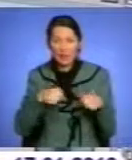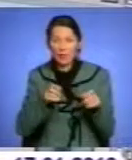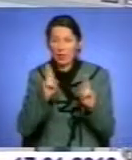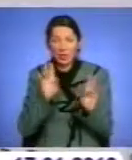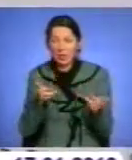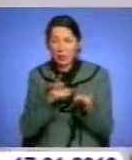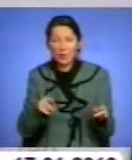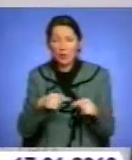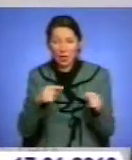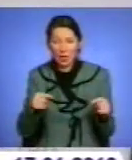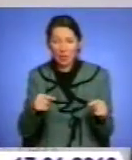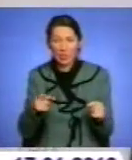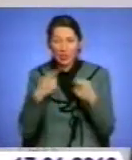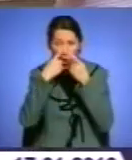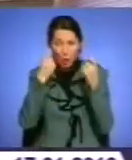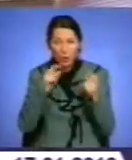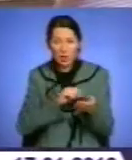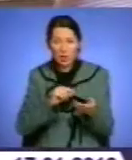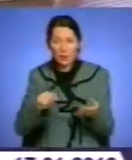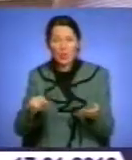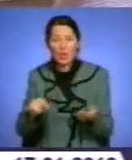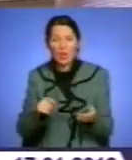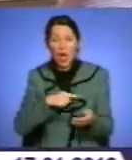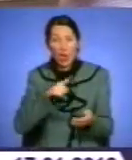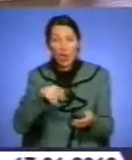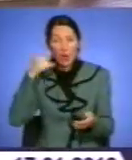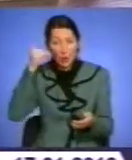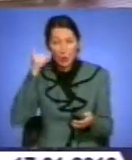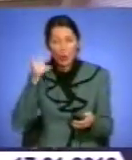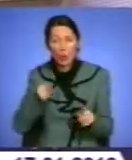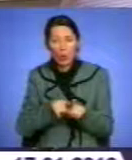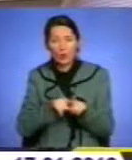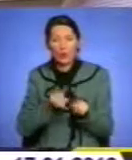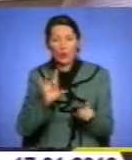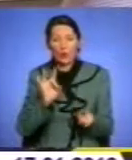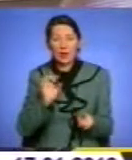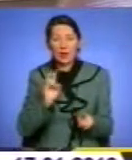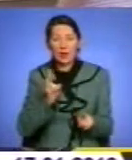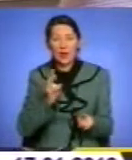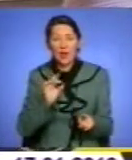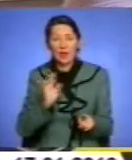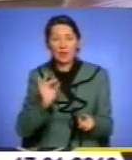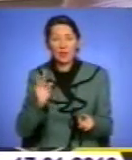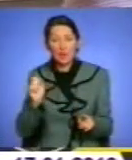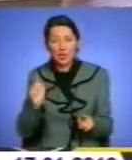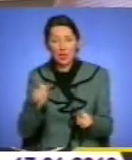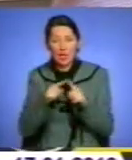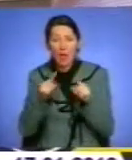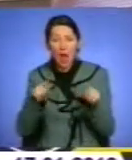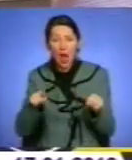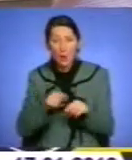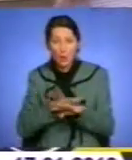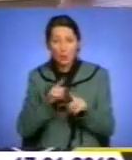мобільного, а й реквізити кредитної картки. Подзвонила дівчина, і там я розмістила спортивний костюмчик, і вона захотіла